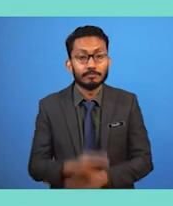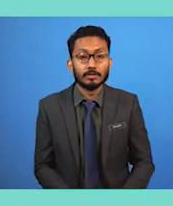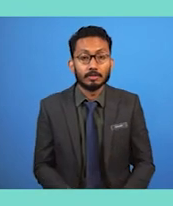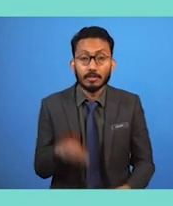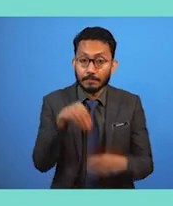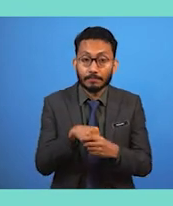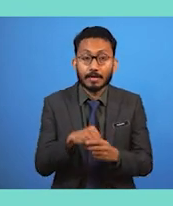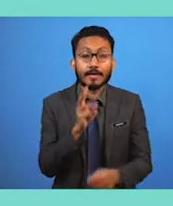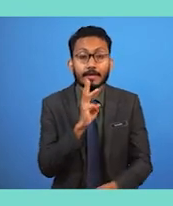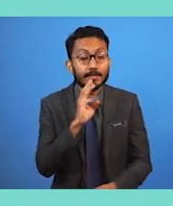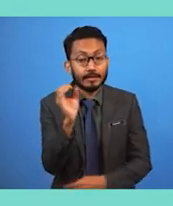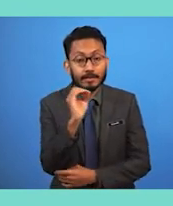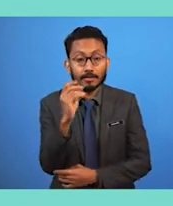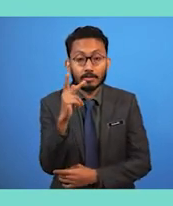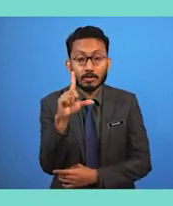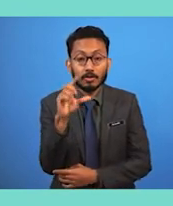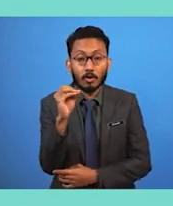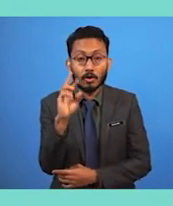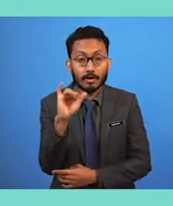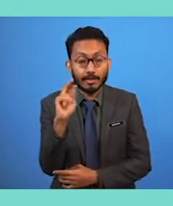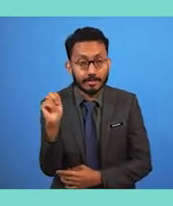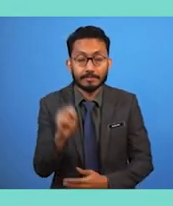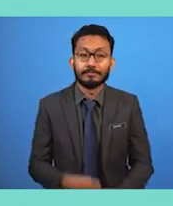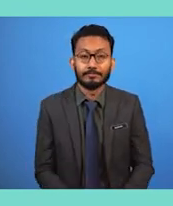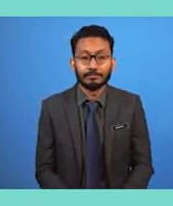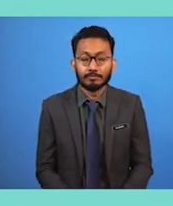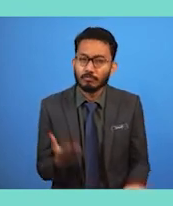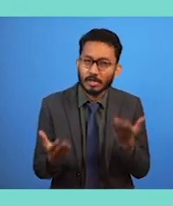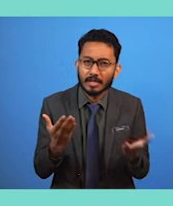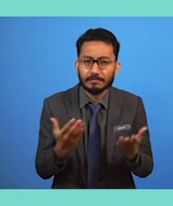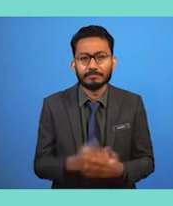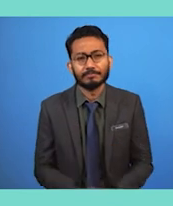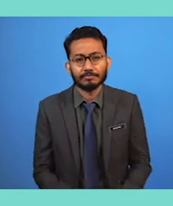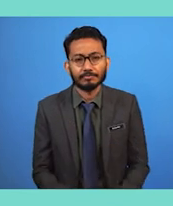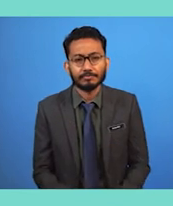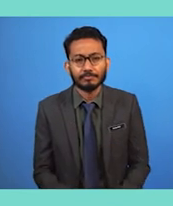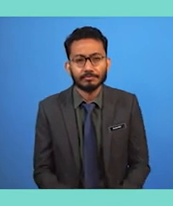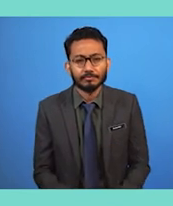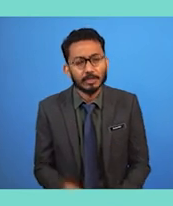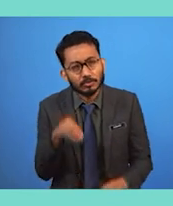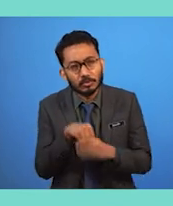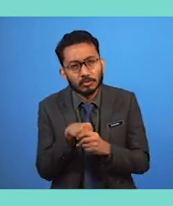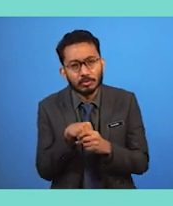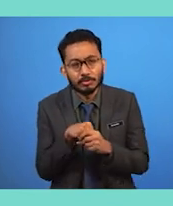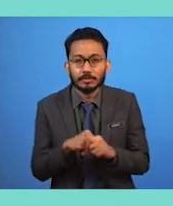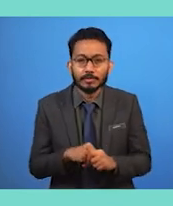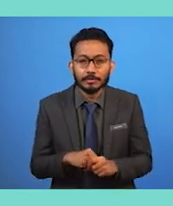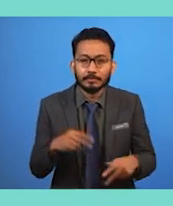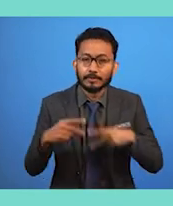klorin. Kedua, timbang berat Moina spesies dan masukkan ke dalam plastik menggunakan